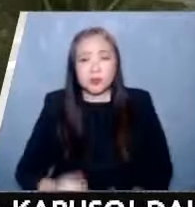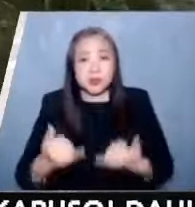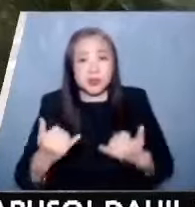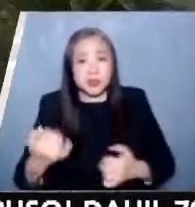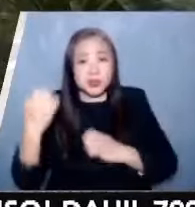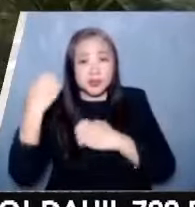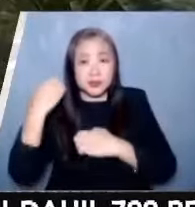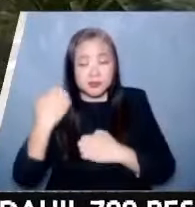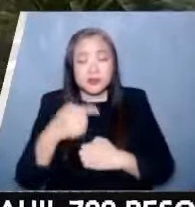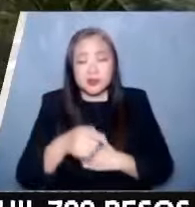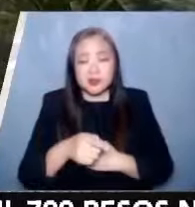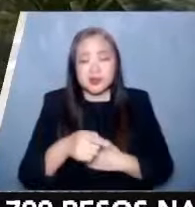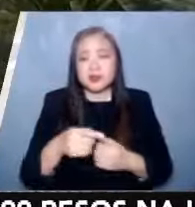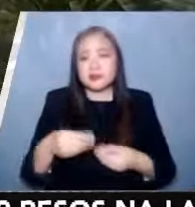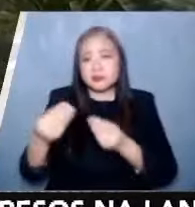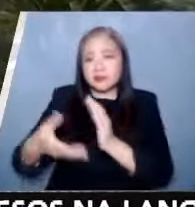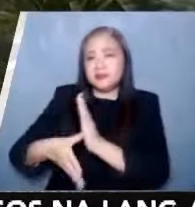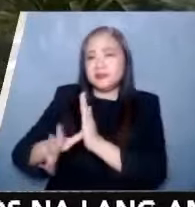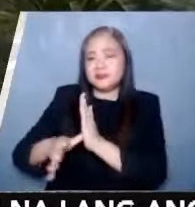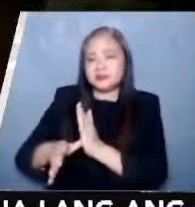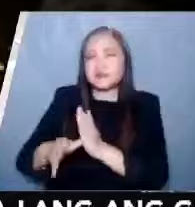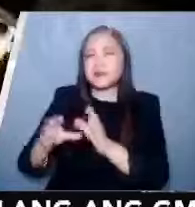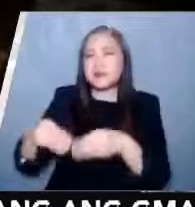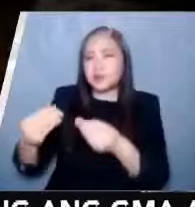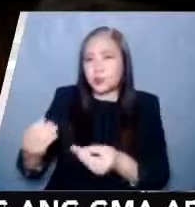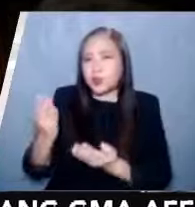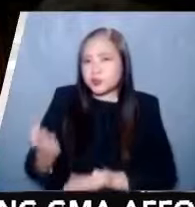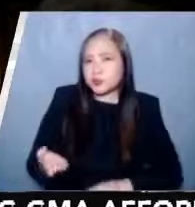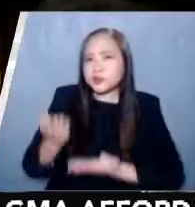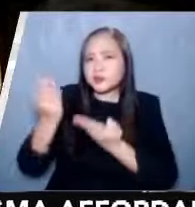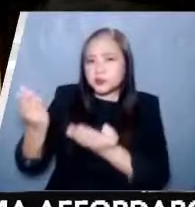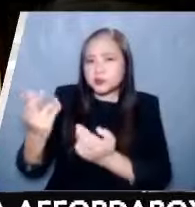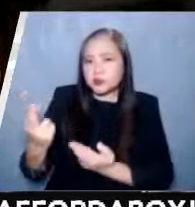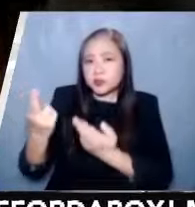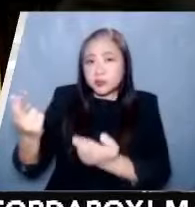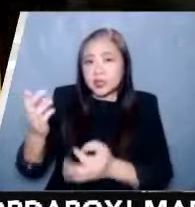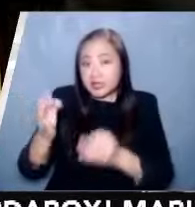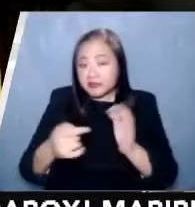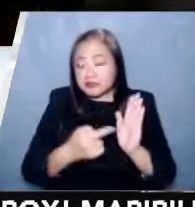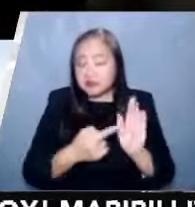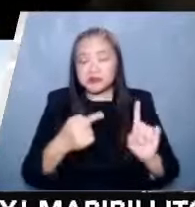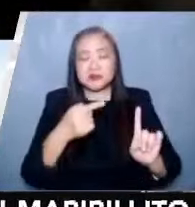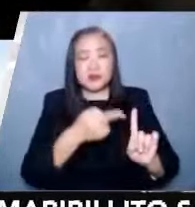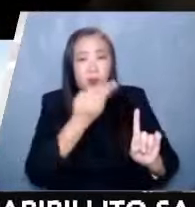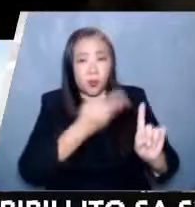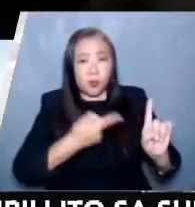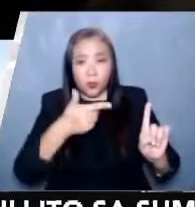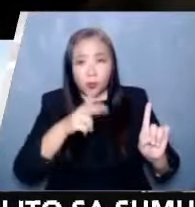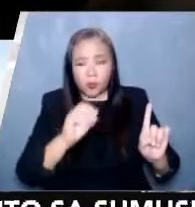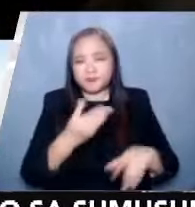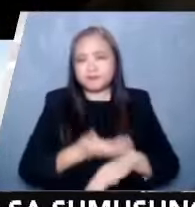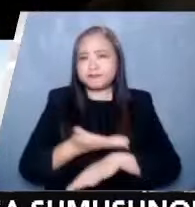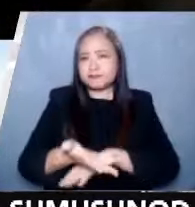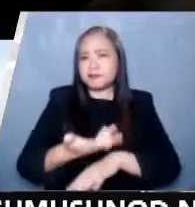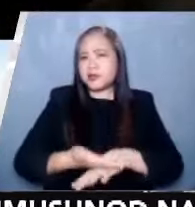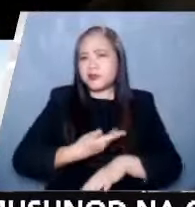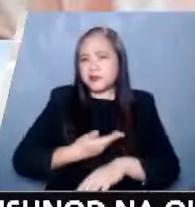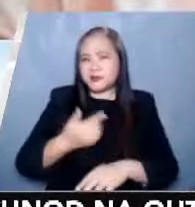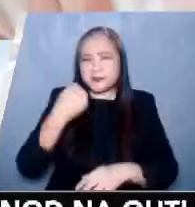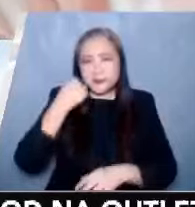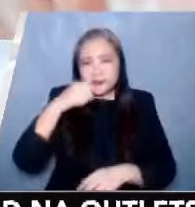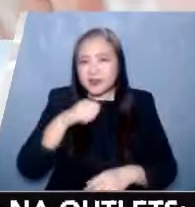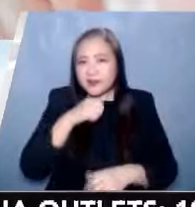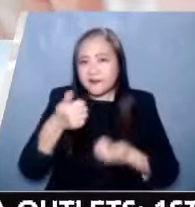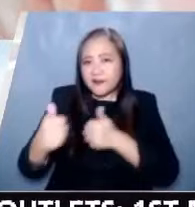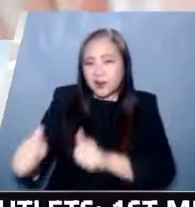sa COMELEC on bank ng kanilang rekomendasyon kung may misrepresentation o panglabag sa Omnibus Election Code si Guo.